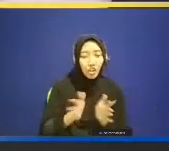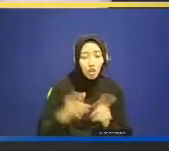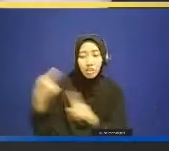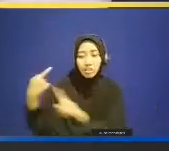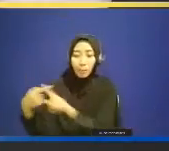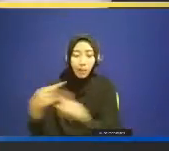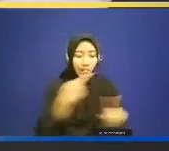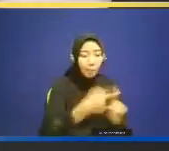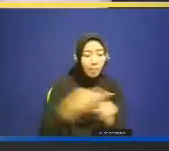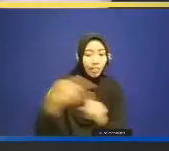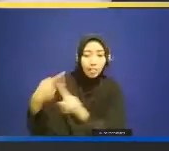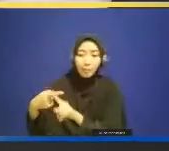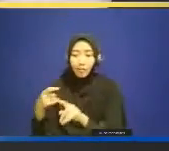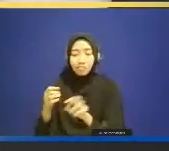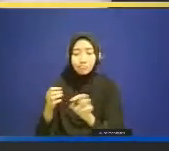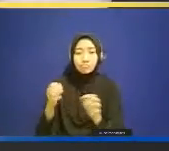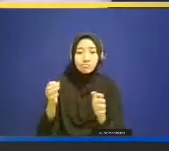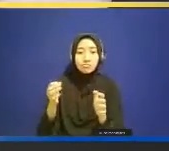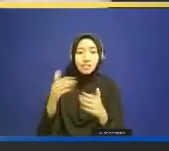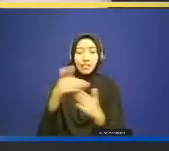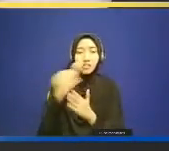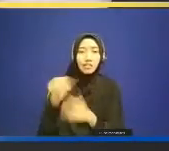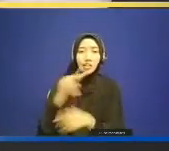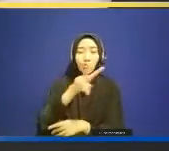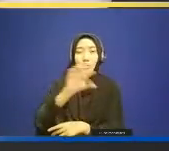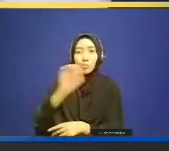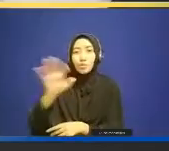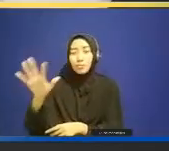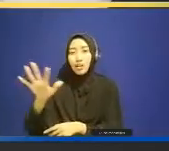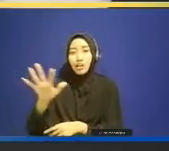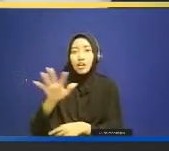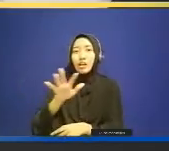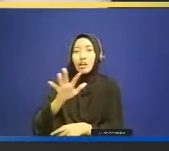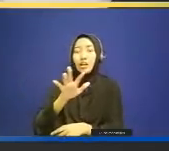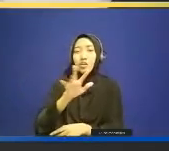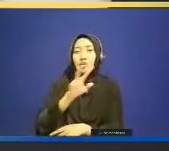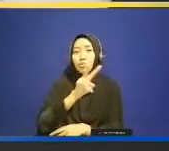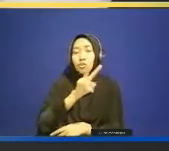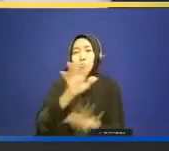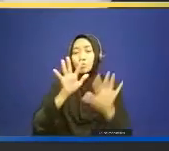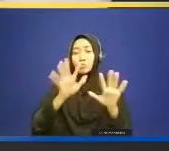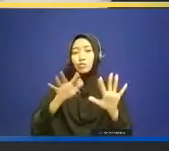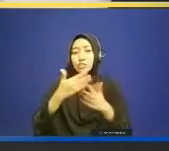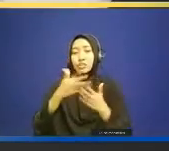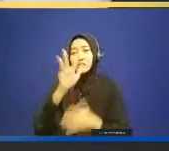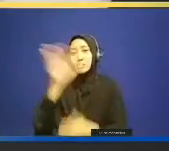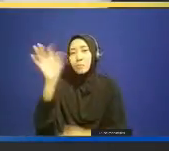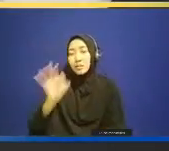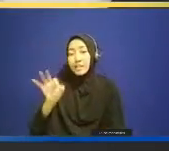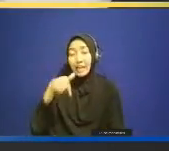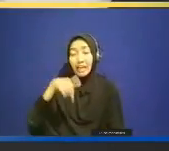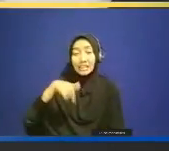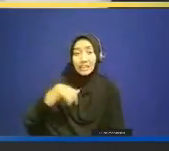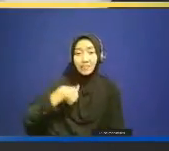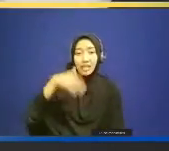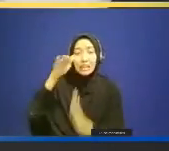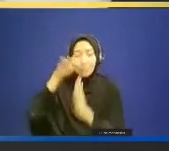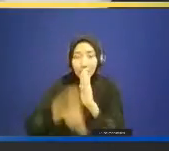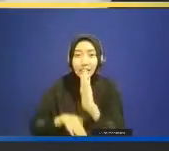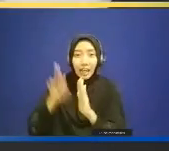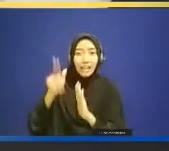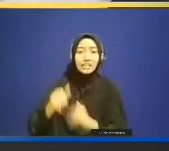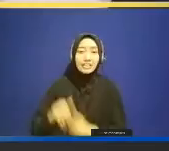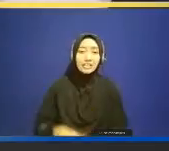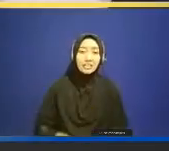nambah-nambah sini data 2005-2010 itu tinggal sembilan persen dugaan saya sekarang lebih rendah